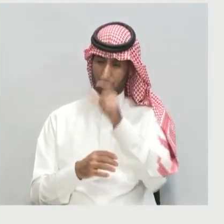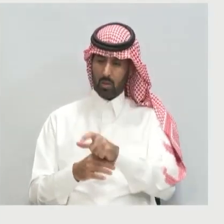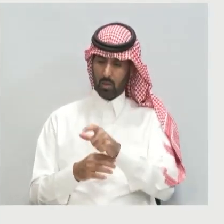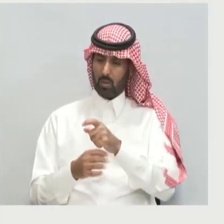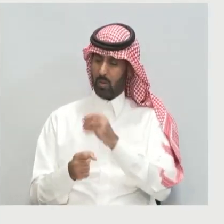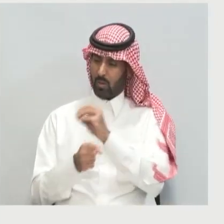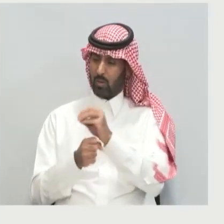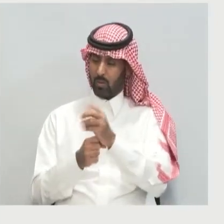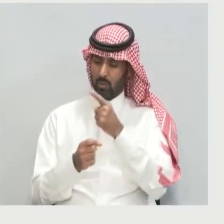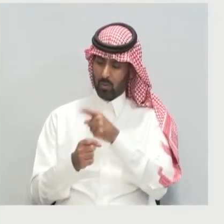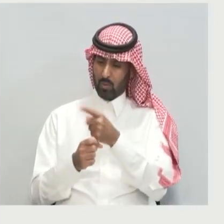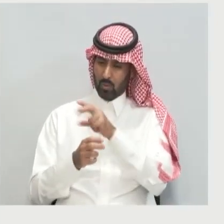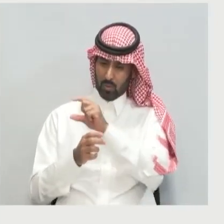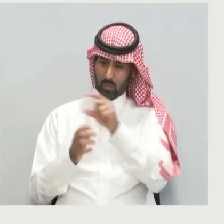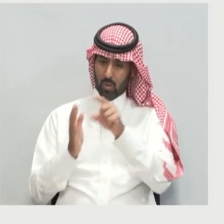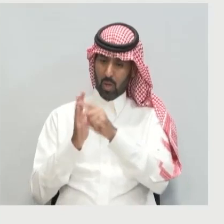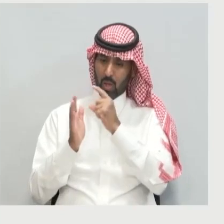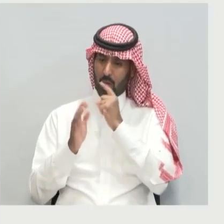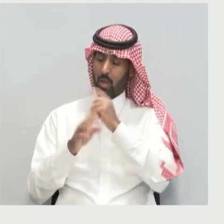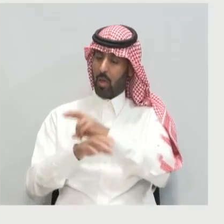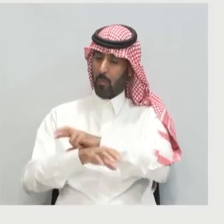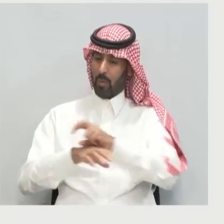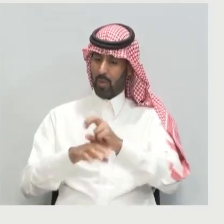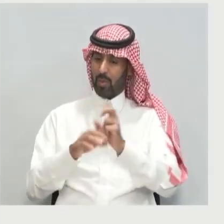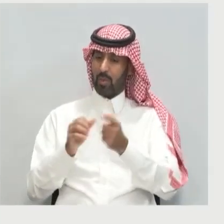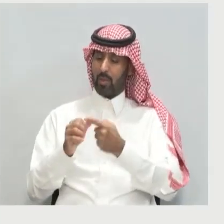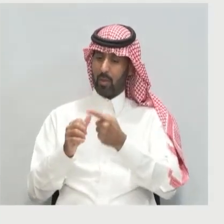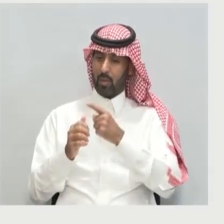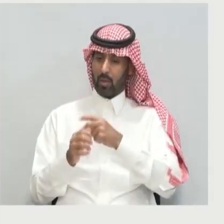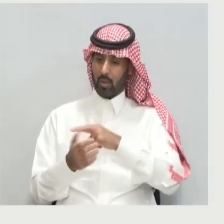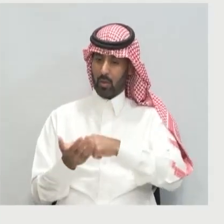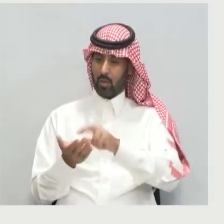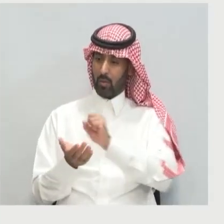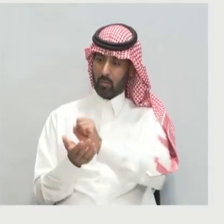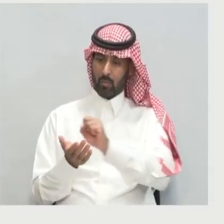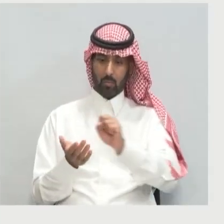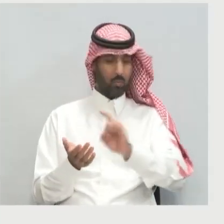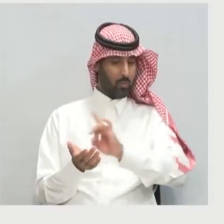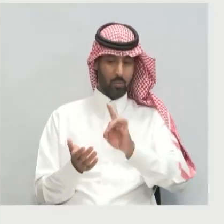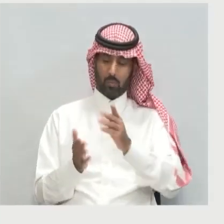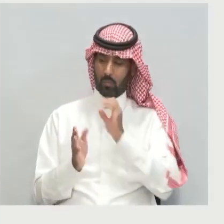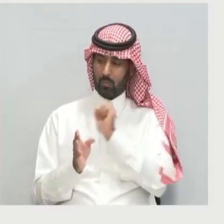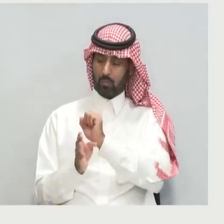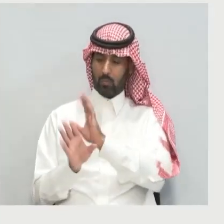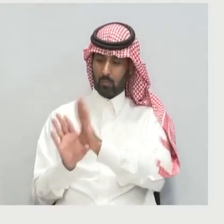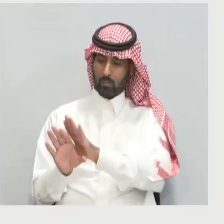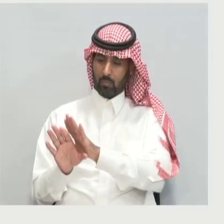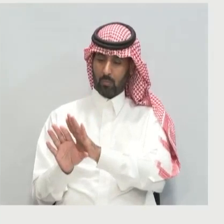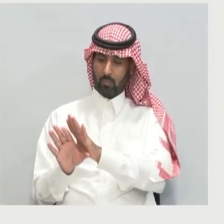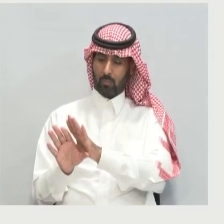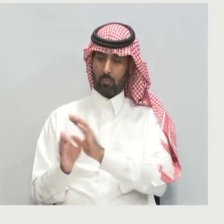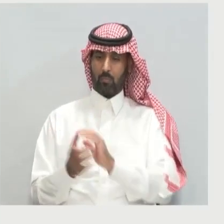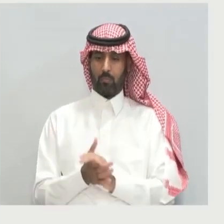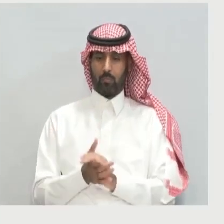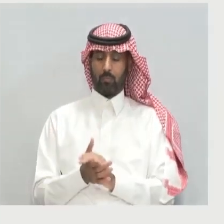تشارك المحتوى او عناوين البريد الالكتروني البريد الالكتروني الخاص بهم فعلى سبيل المثال في